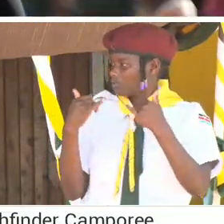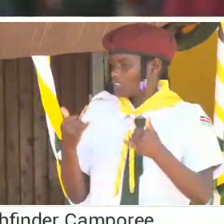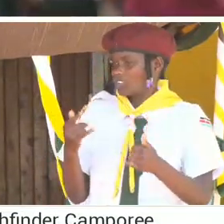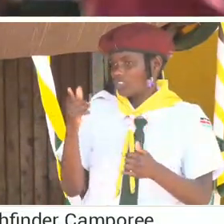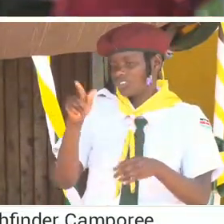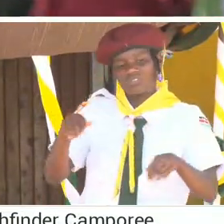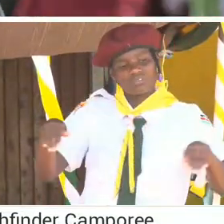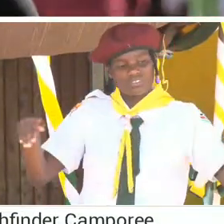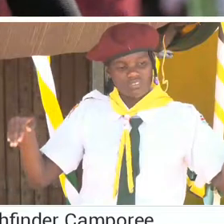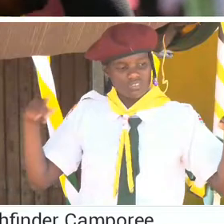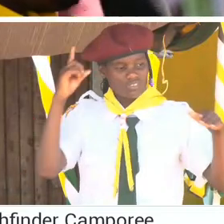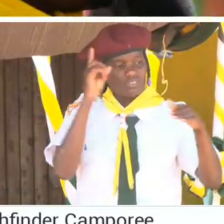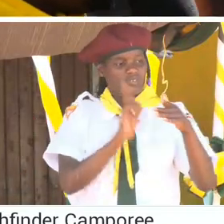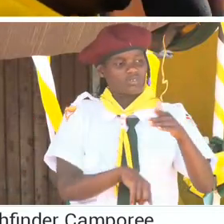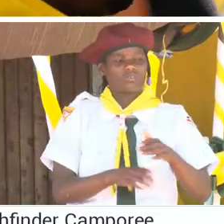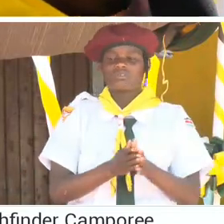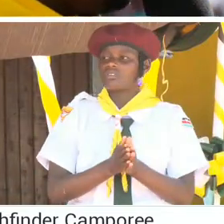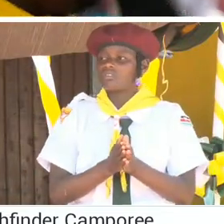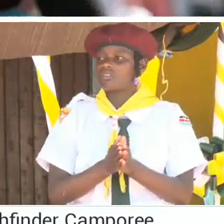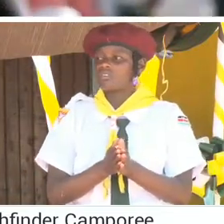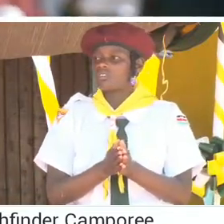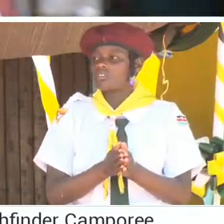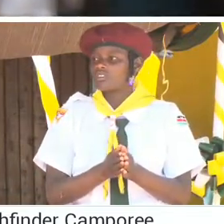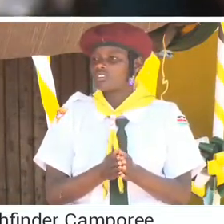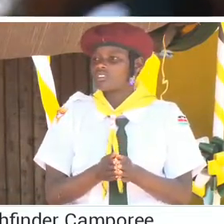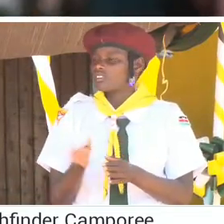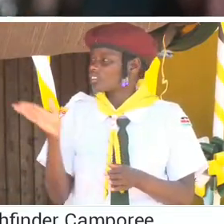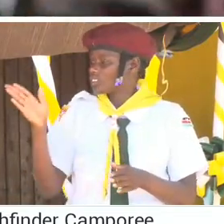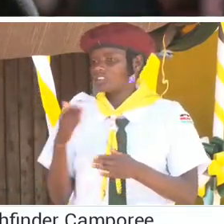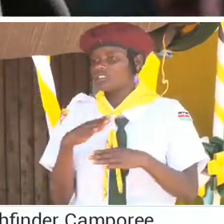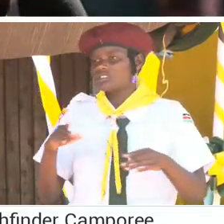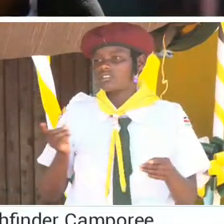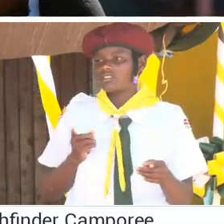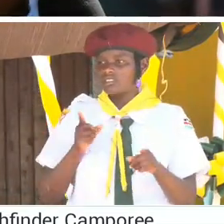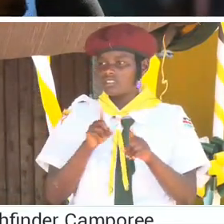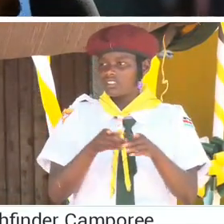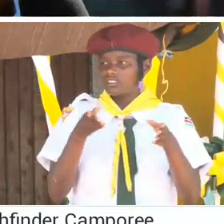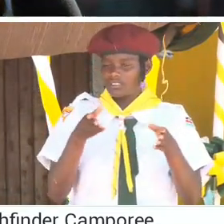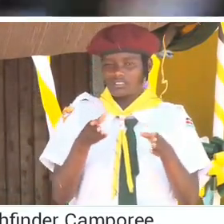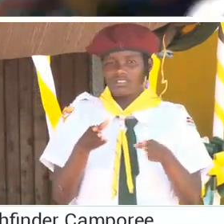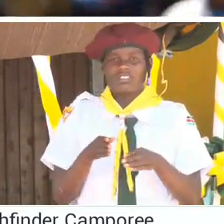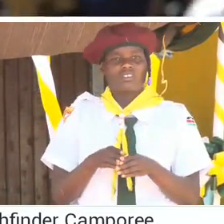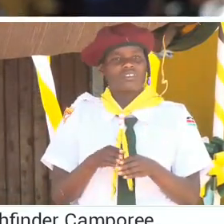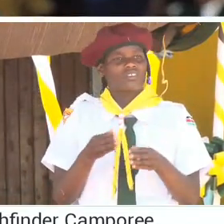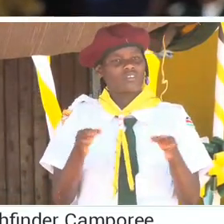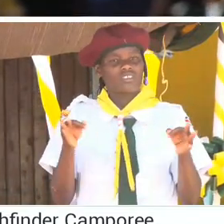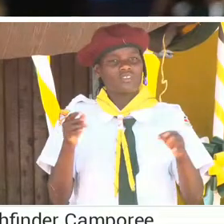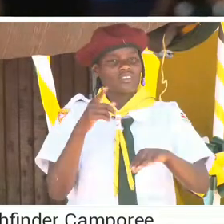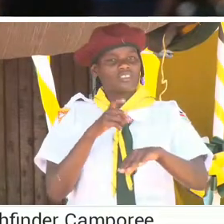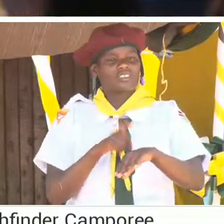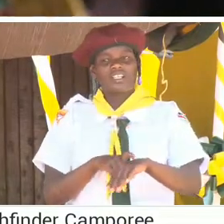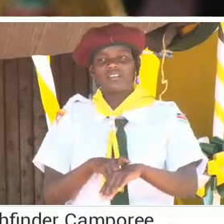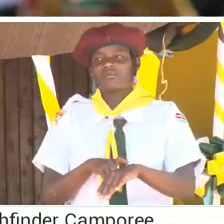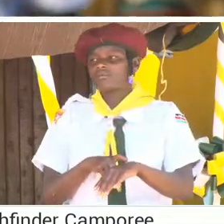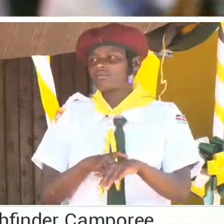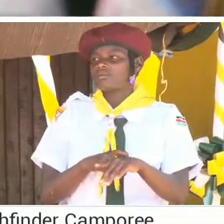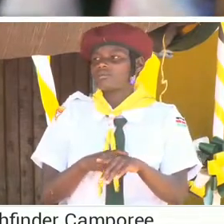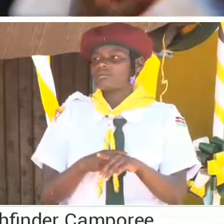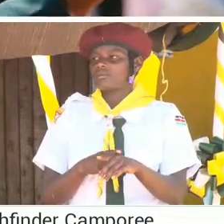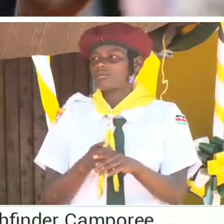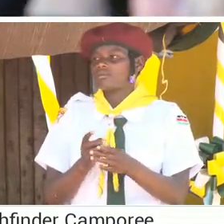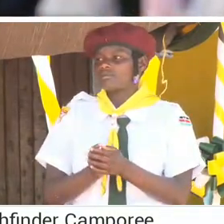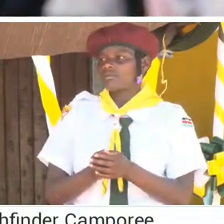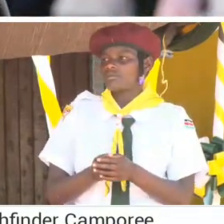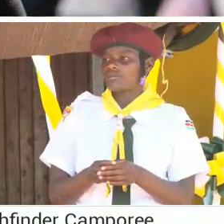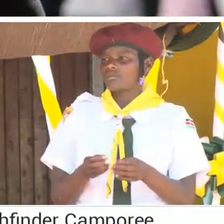nini rafiki? Unangoja nini wewe ambaye hujabatizwa? Mbona fursa imetolewa tena? Mbona nafasi imetolewa tena? Mbona